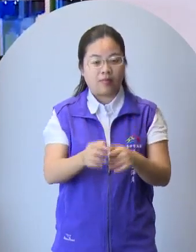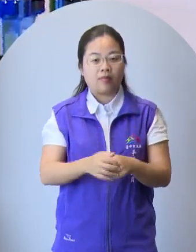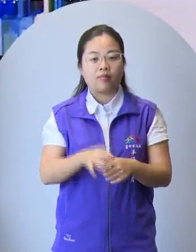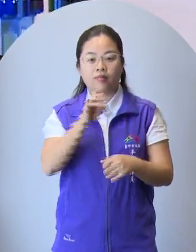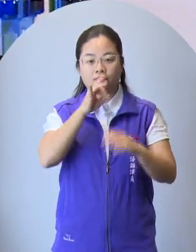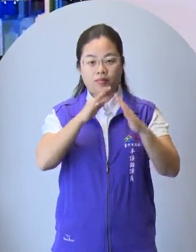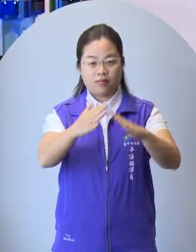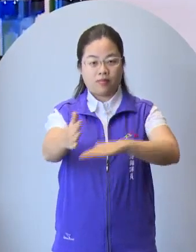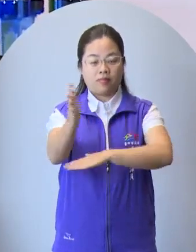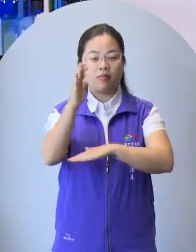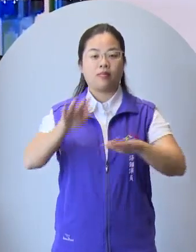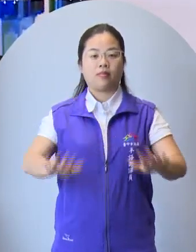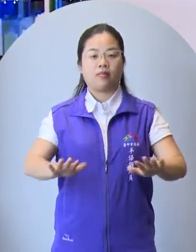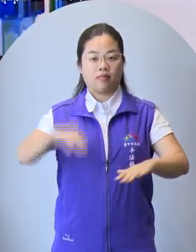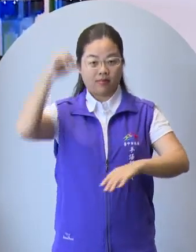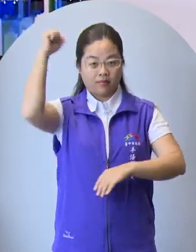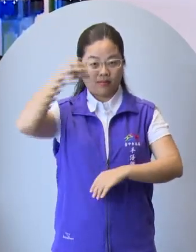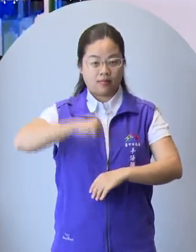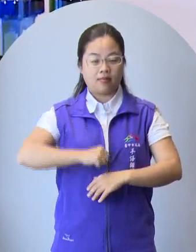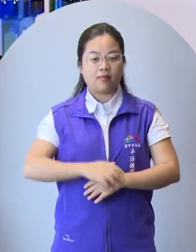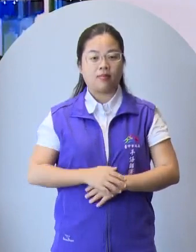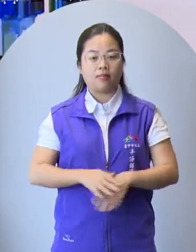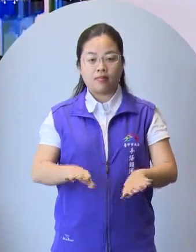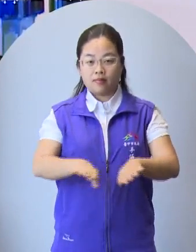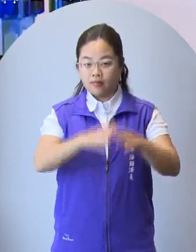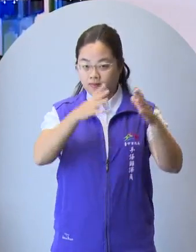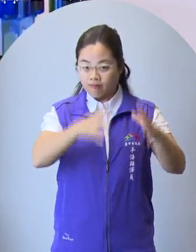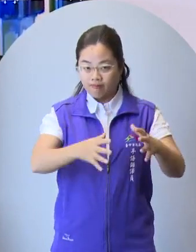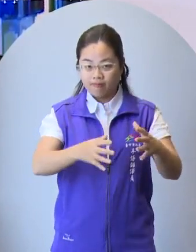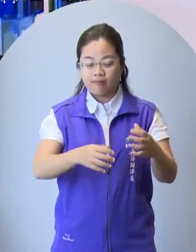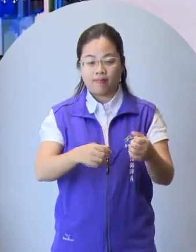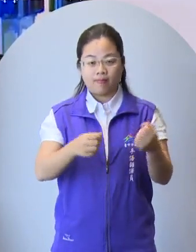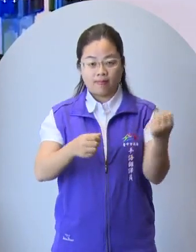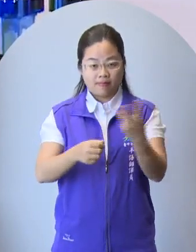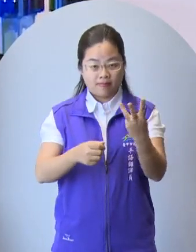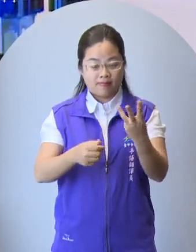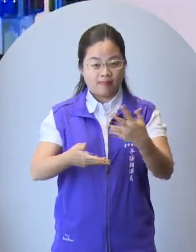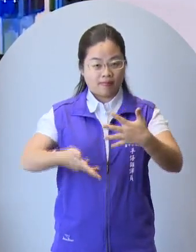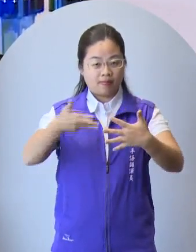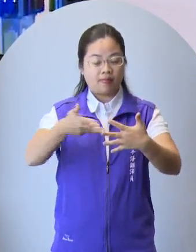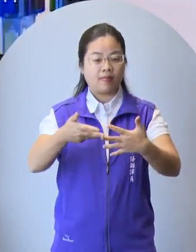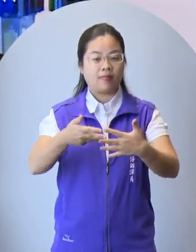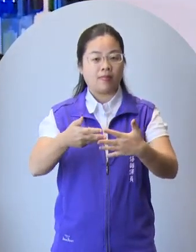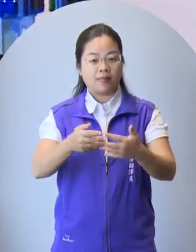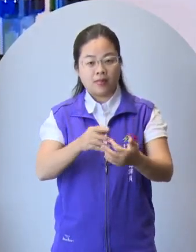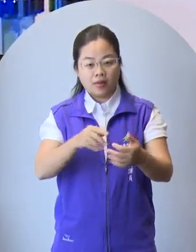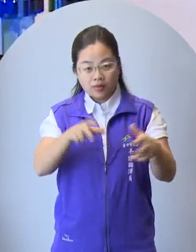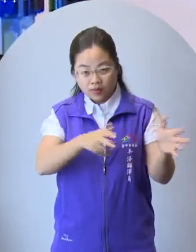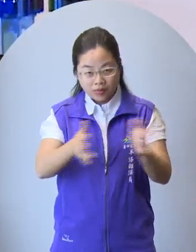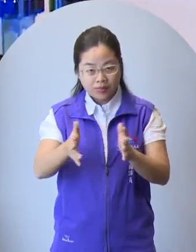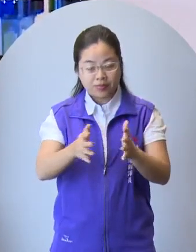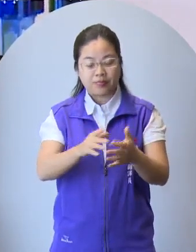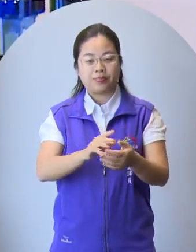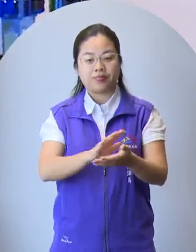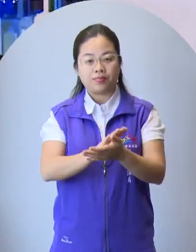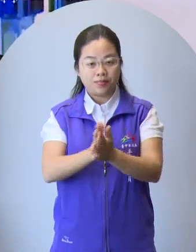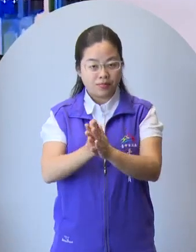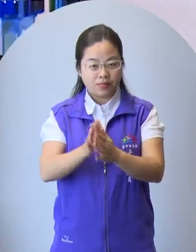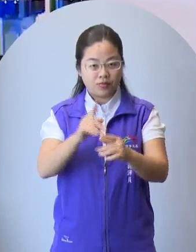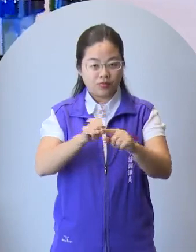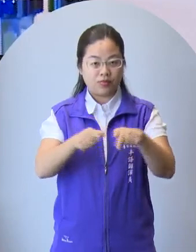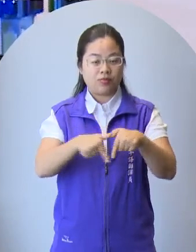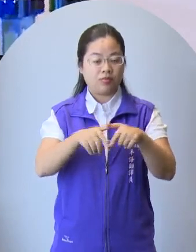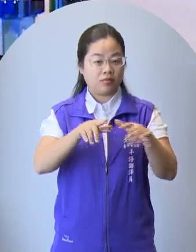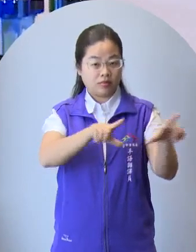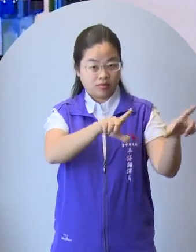已经在今天早上开设3级的应变中心。不过，根据最新